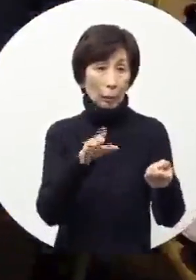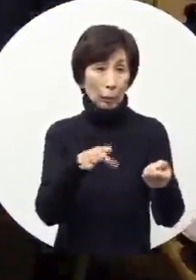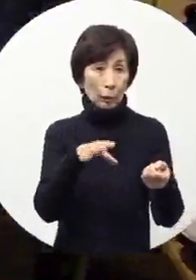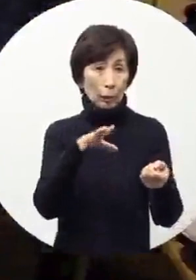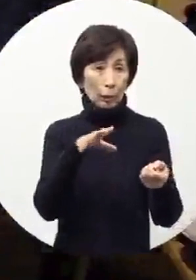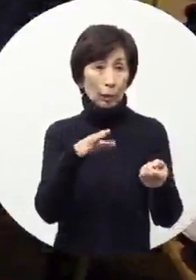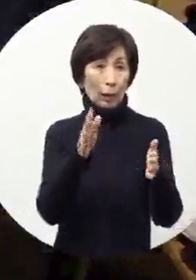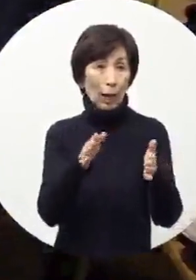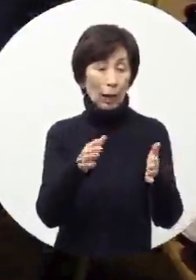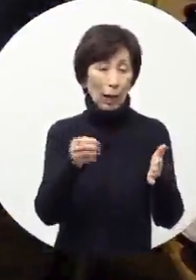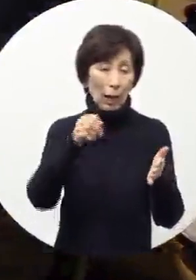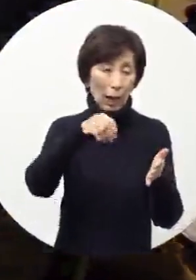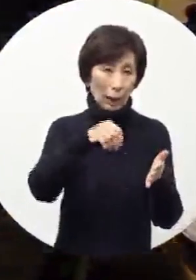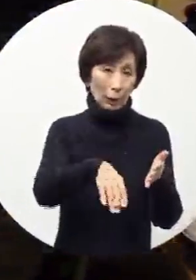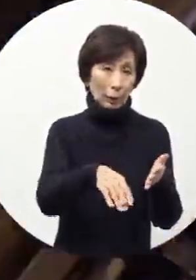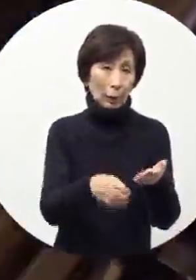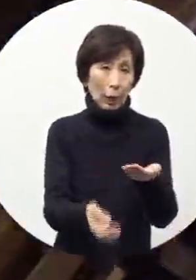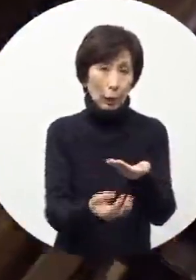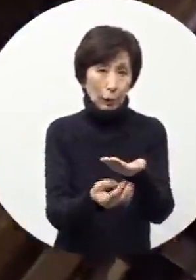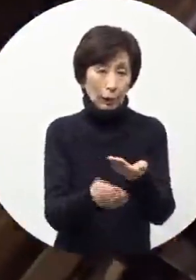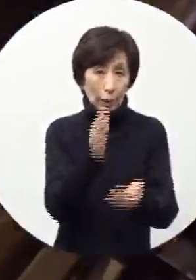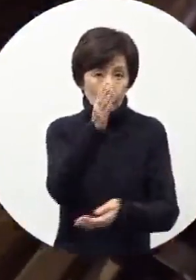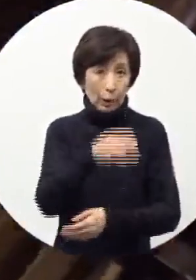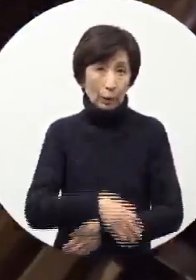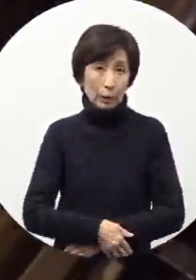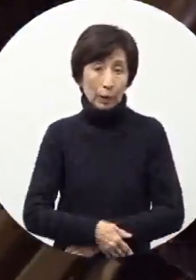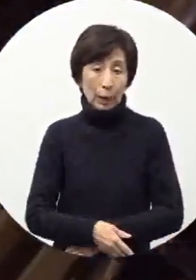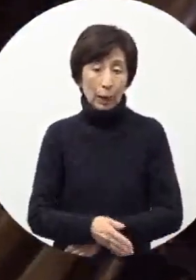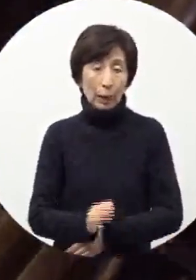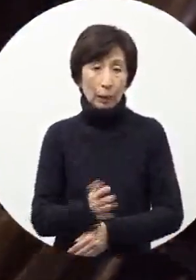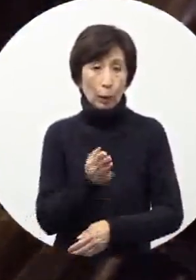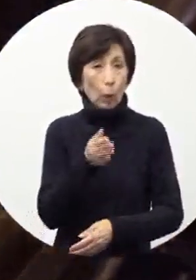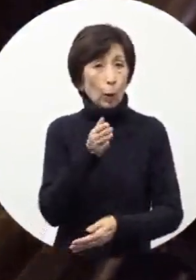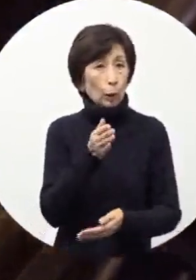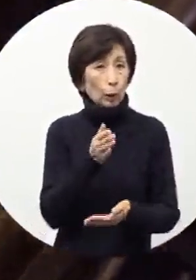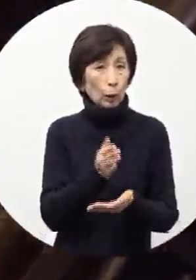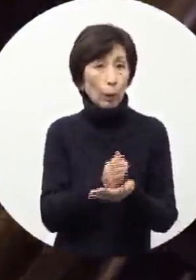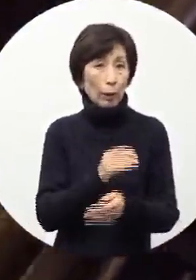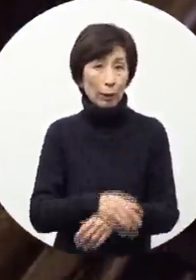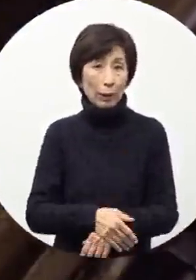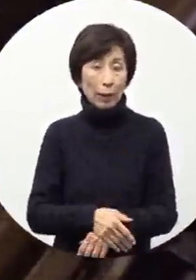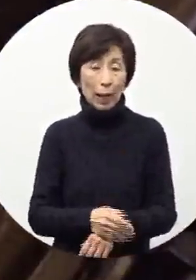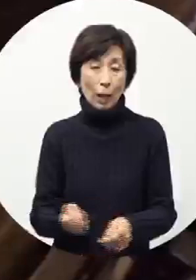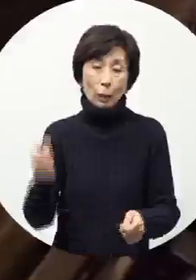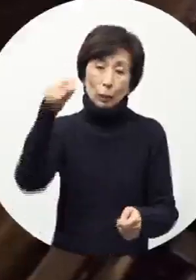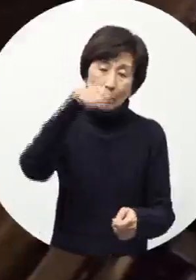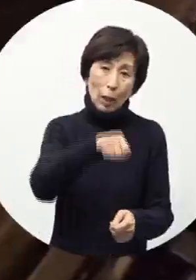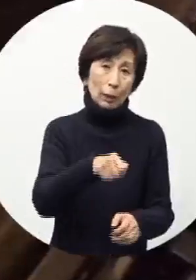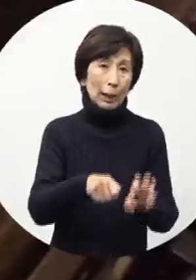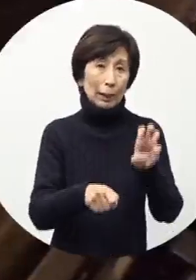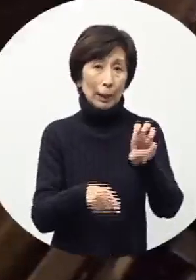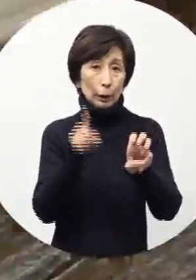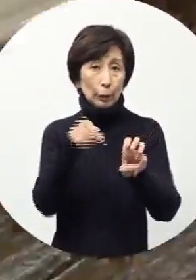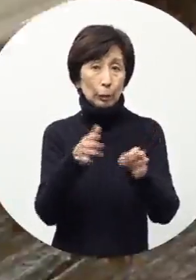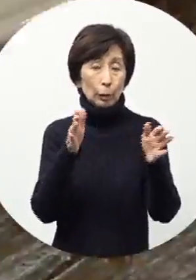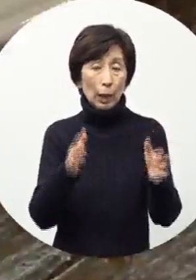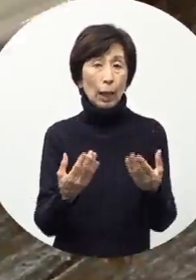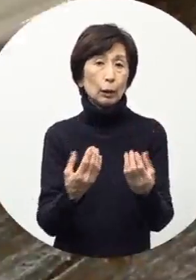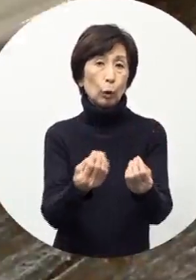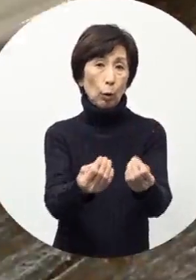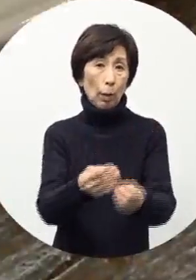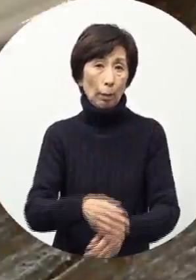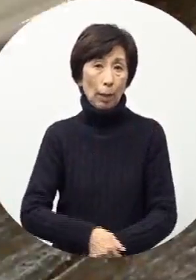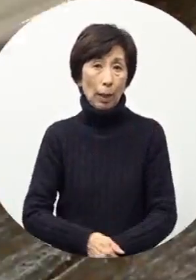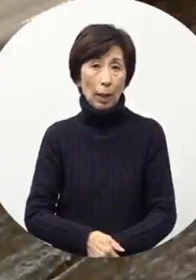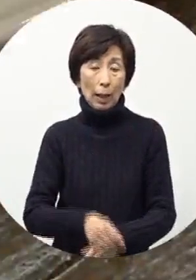。そして熱が逃げすぎないように蓋をして30分ほどそのままに。中ま